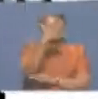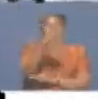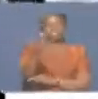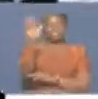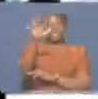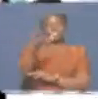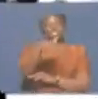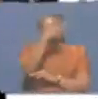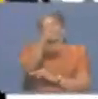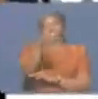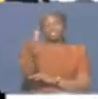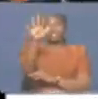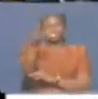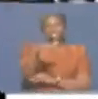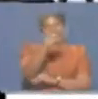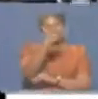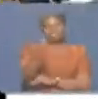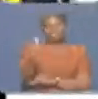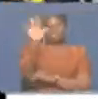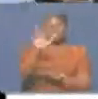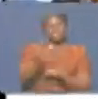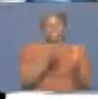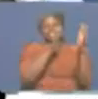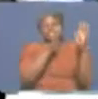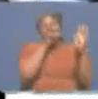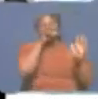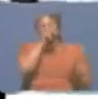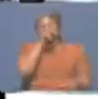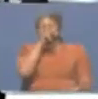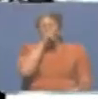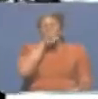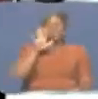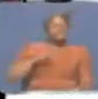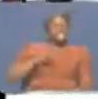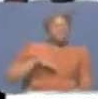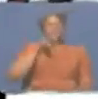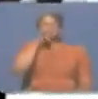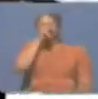peperusha vigelegele kina mama. Shangwe,